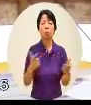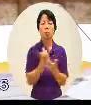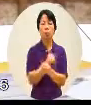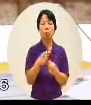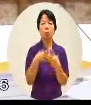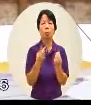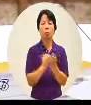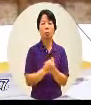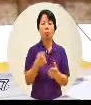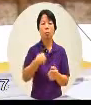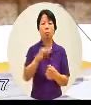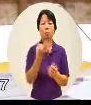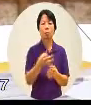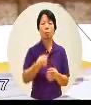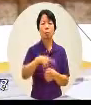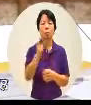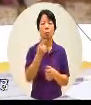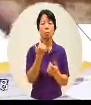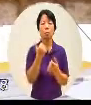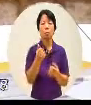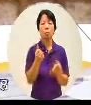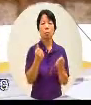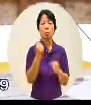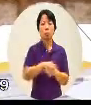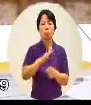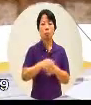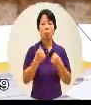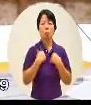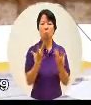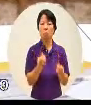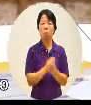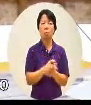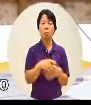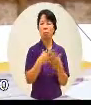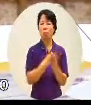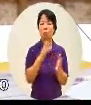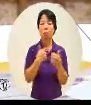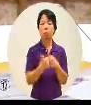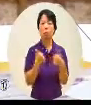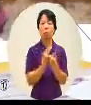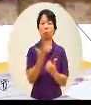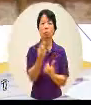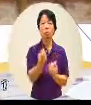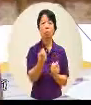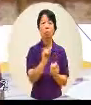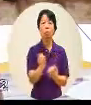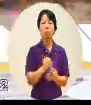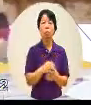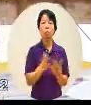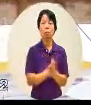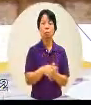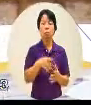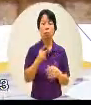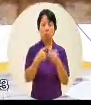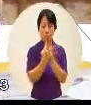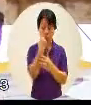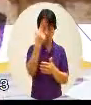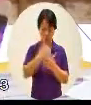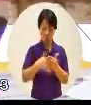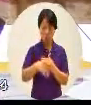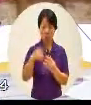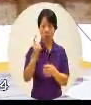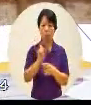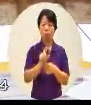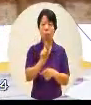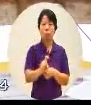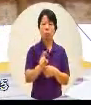别人有钱去补习，我就什么机会都没有了。这里阿无公平，哈、哦，一个集聚就扣10分，哎，我跟